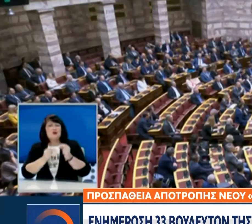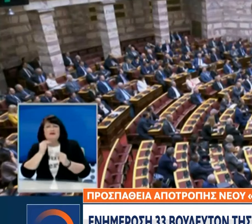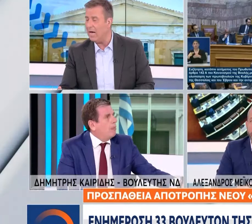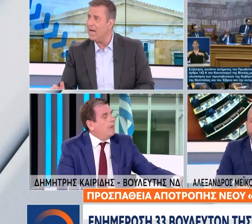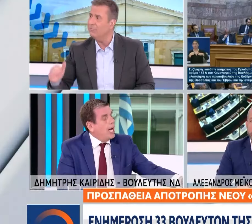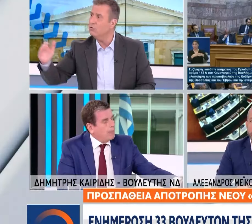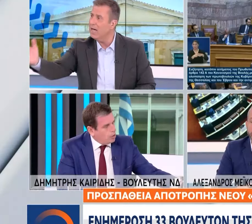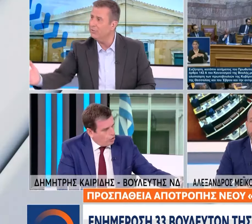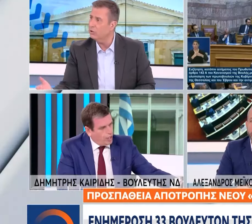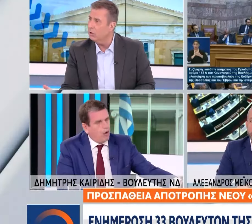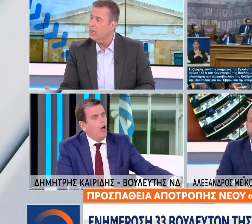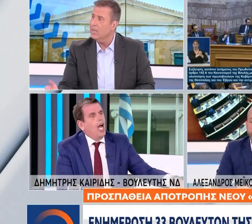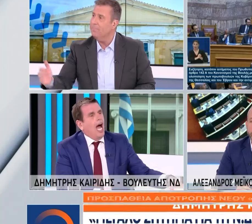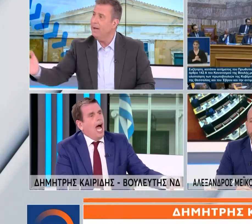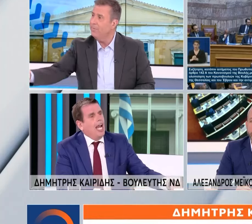της Βουλής.